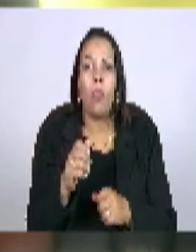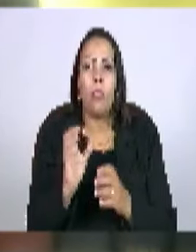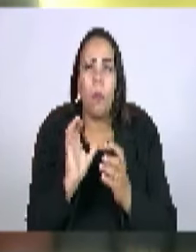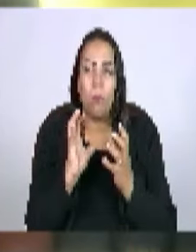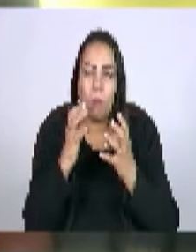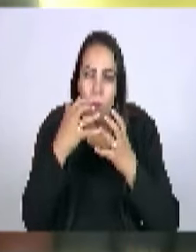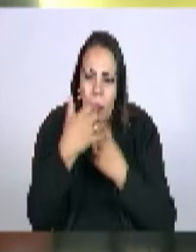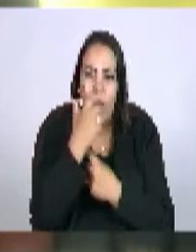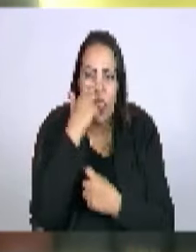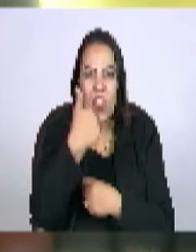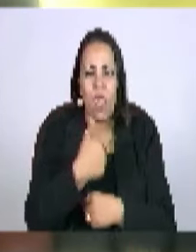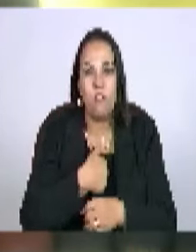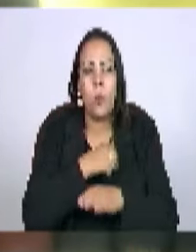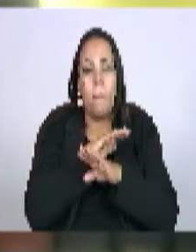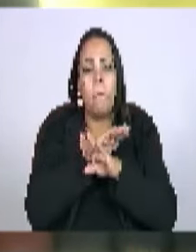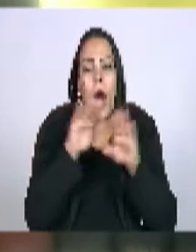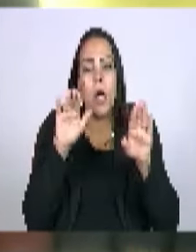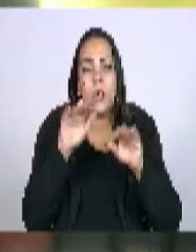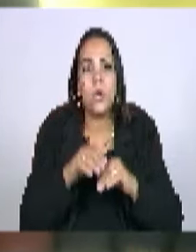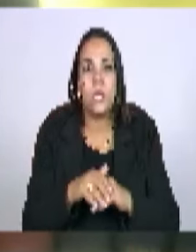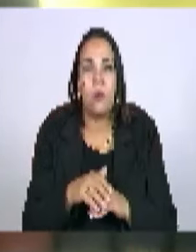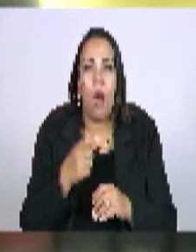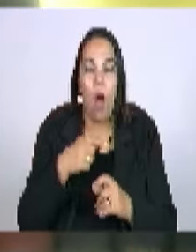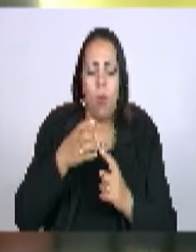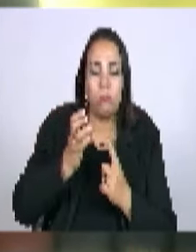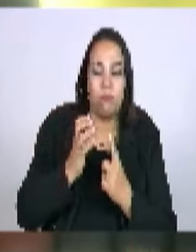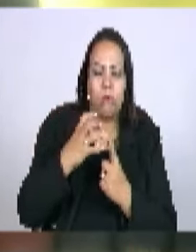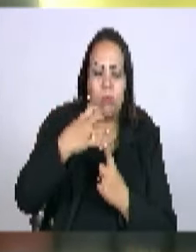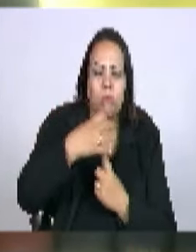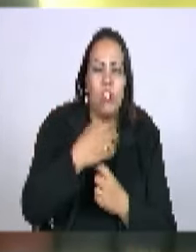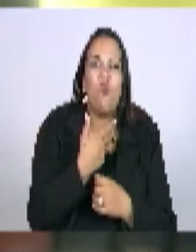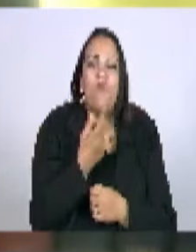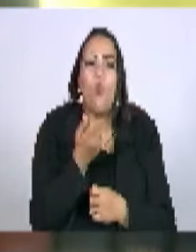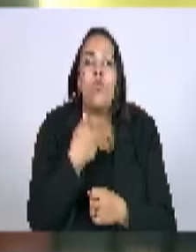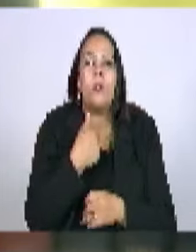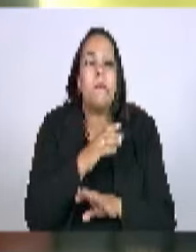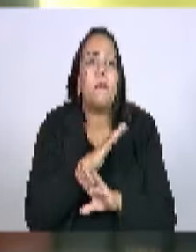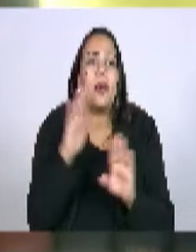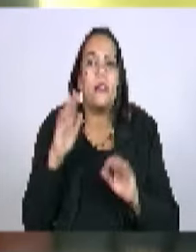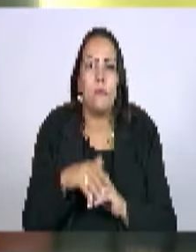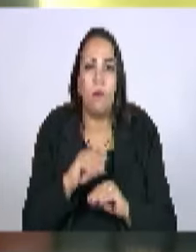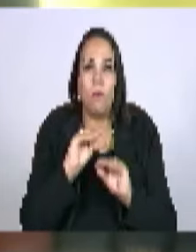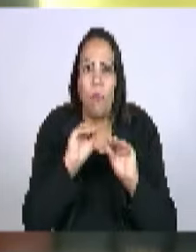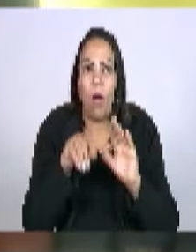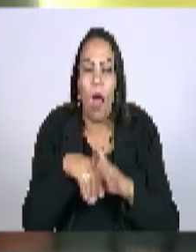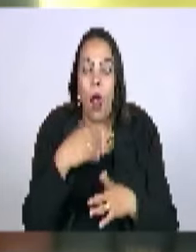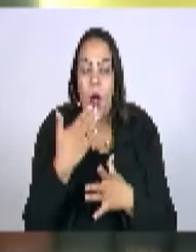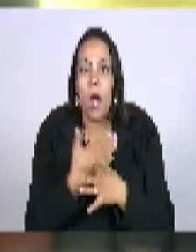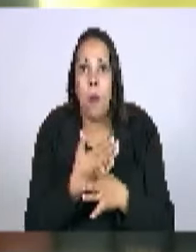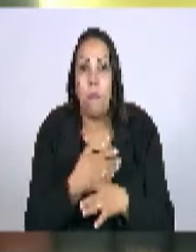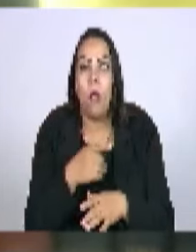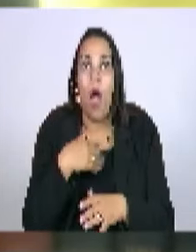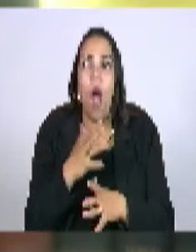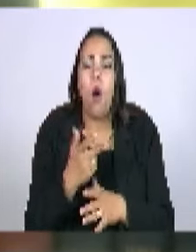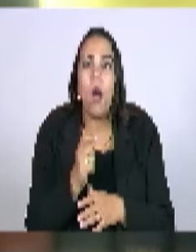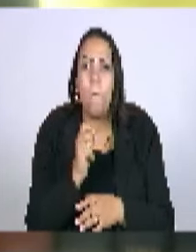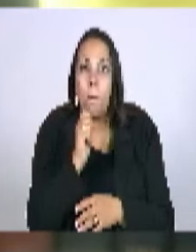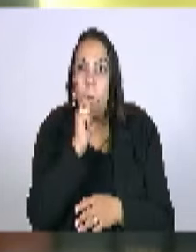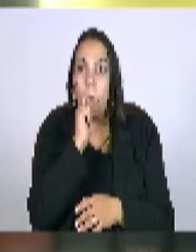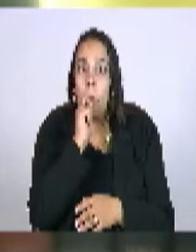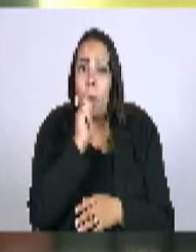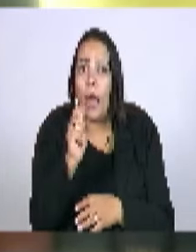حول ذاته متمحور حول فلوسه يشح او شحيح